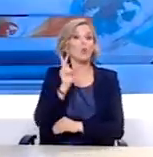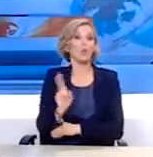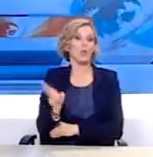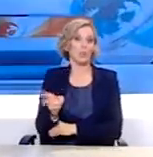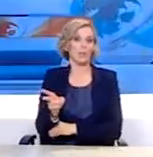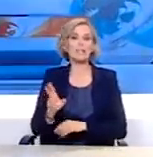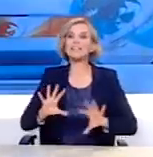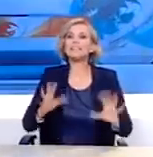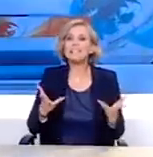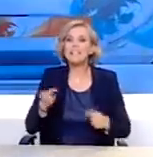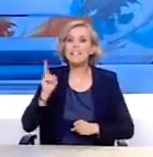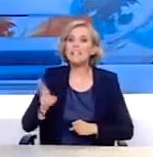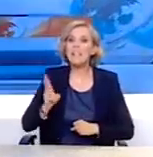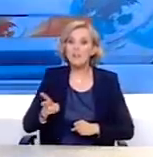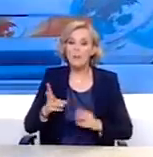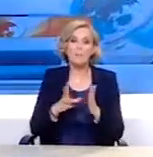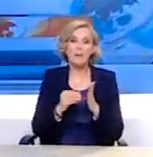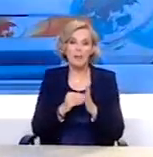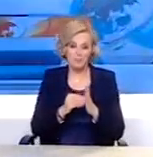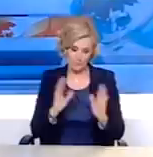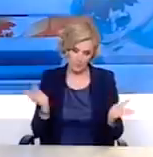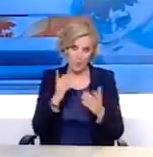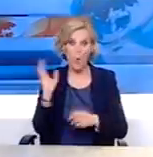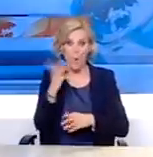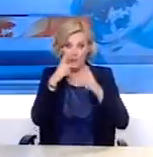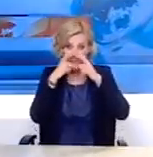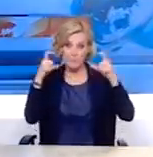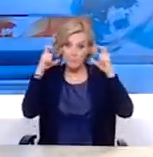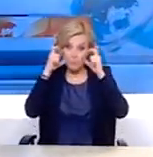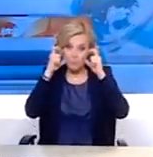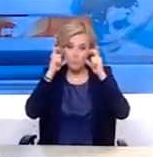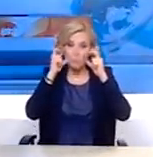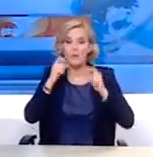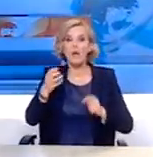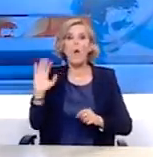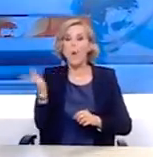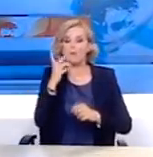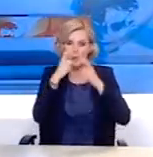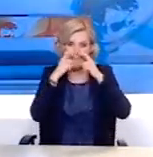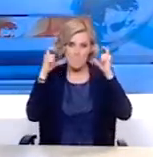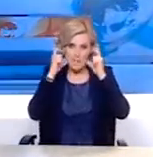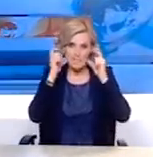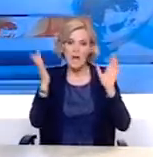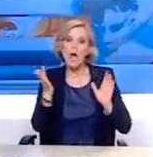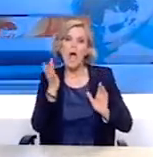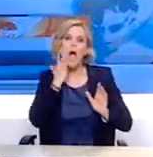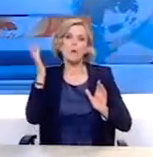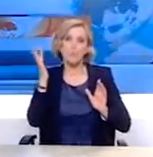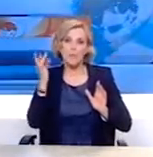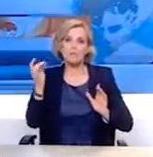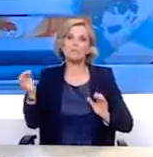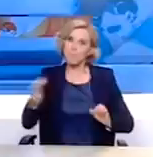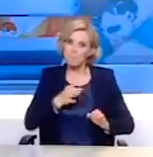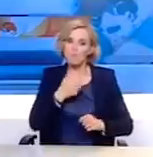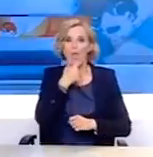κίνδυνοι, σύμφωνα με τον Παγκόσμιο Οργανισμό Υγείας, είναι οι ακόλουθοι. Να μολυνθείς χωρίς να θέλεις με το άγγιγμα και την επαναχρησιμοποίηση της μάσκας